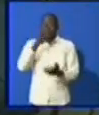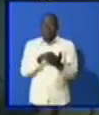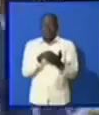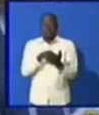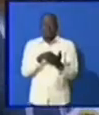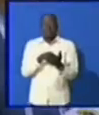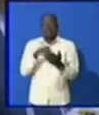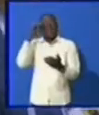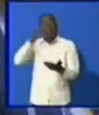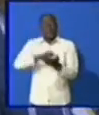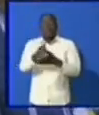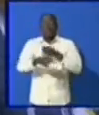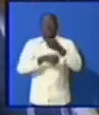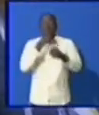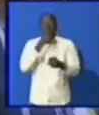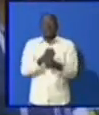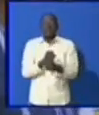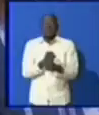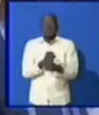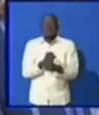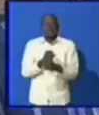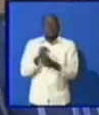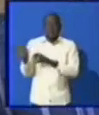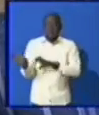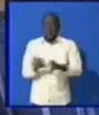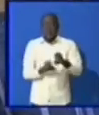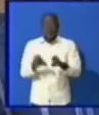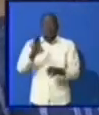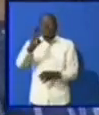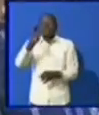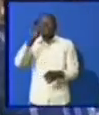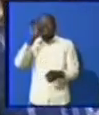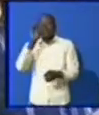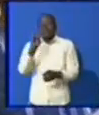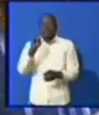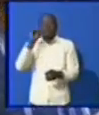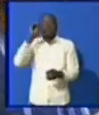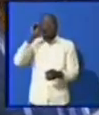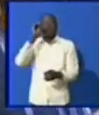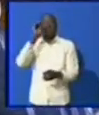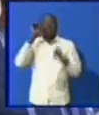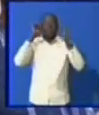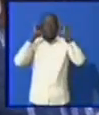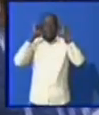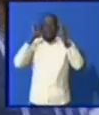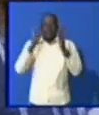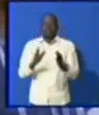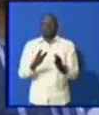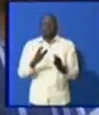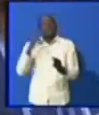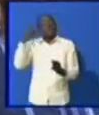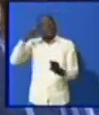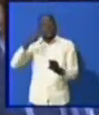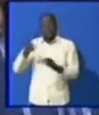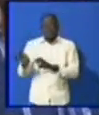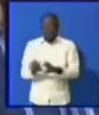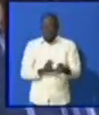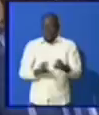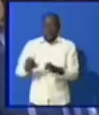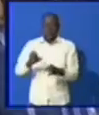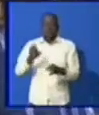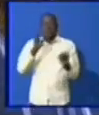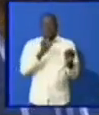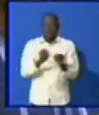année on peut pas de le faire pour ce 5000 étudiants social étudiant par 75 minutes vous allez faire là l'opération